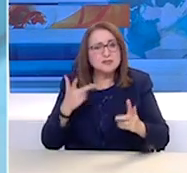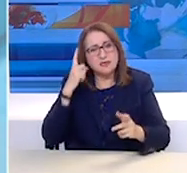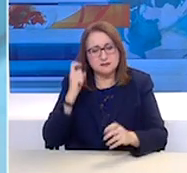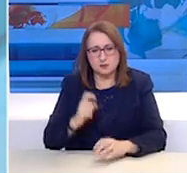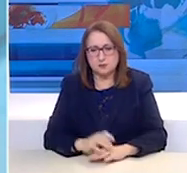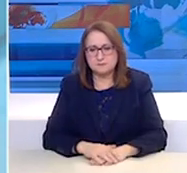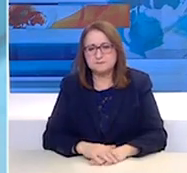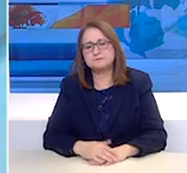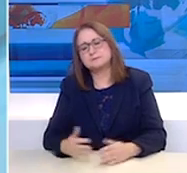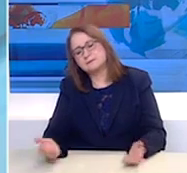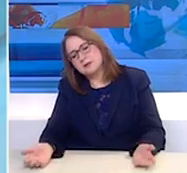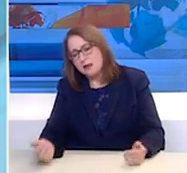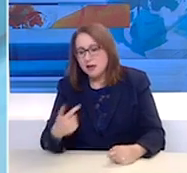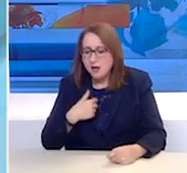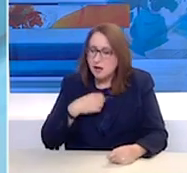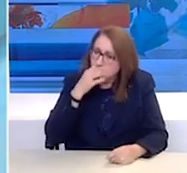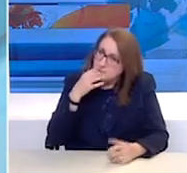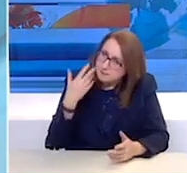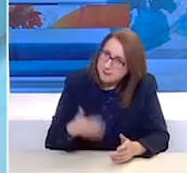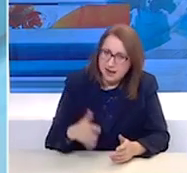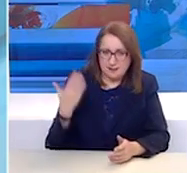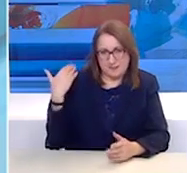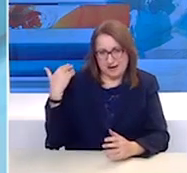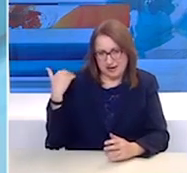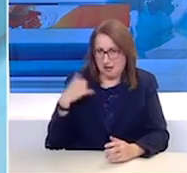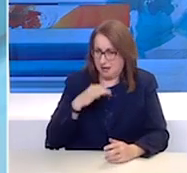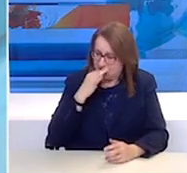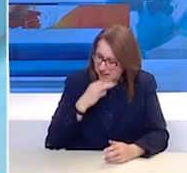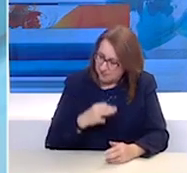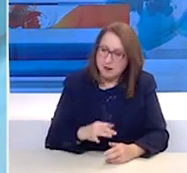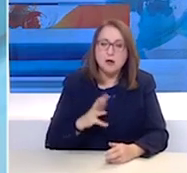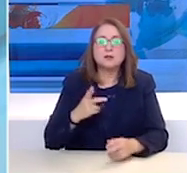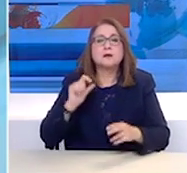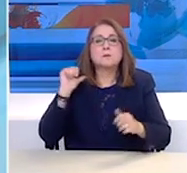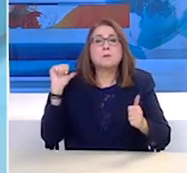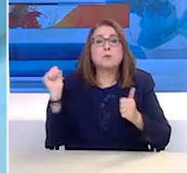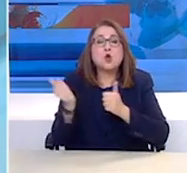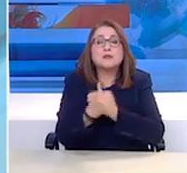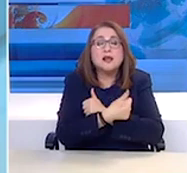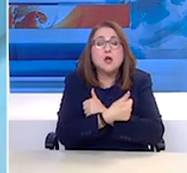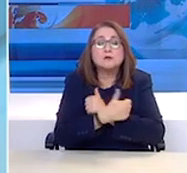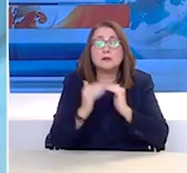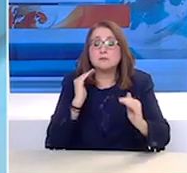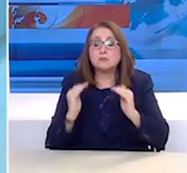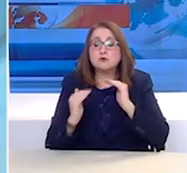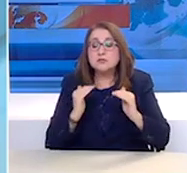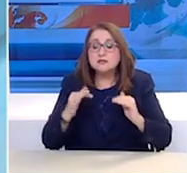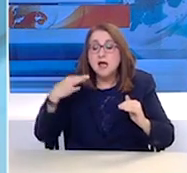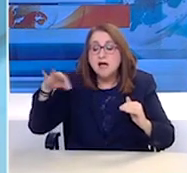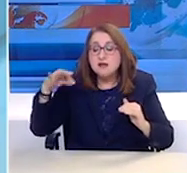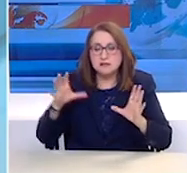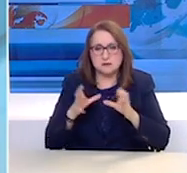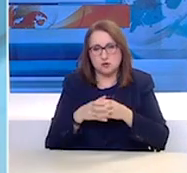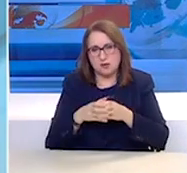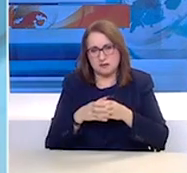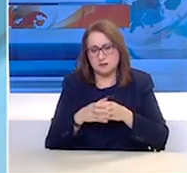Νομίζω και πάλι είπα ότι στην προηγούμενη απάντηση ότι αυτό που μας ενδιαφέρει αυτή τη στιγμή είναι η προστασία των ευπαθών ομάδων. Σίγουρα,